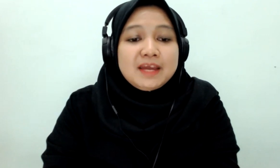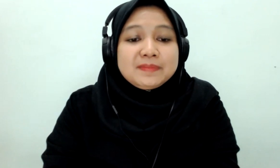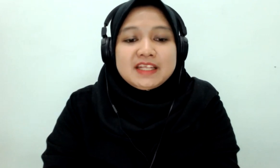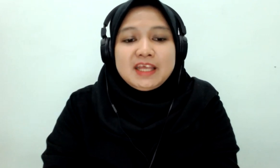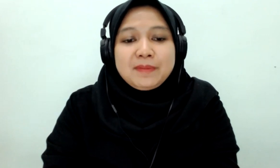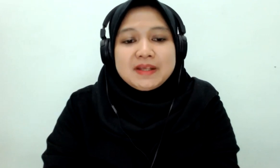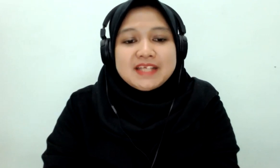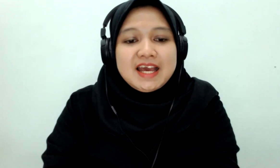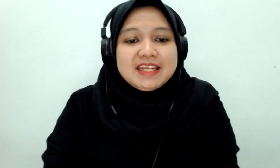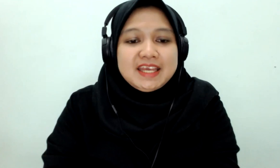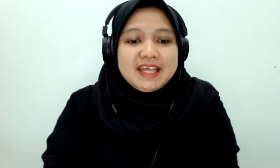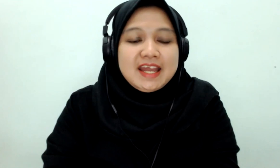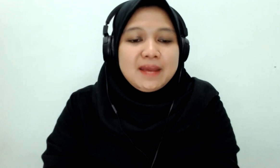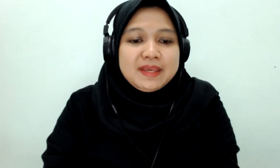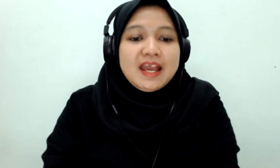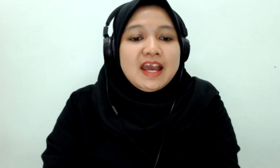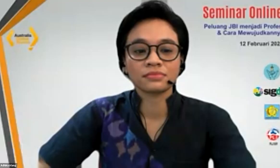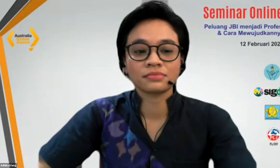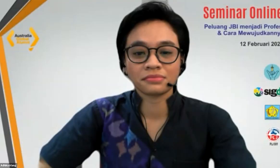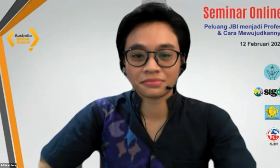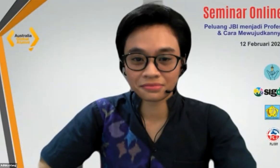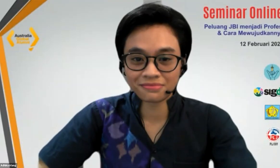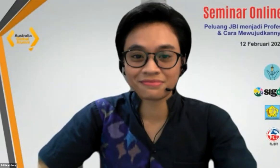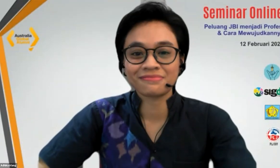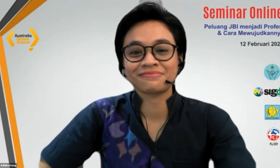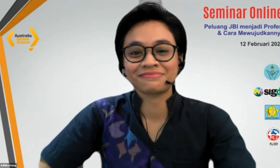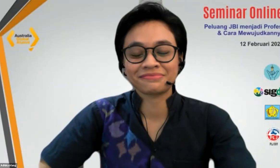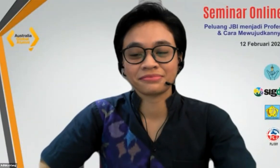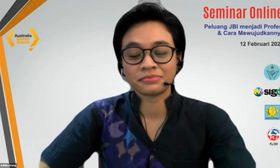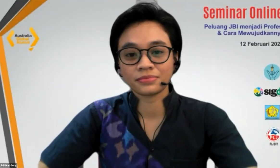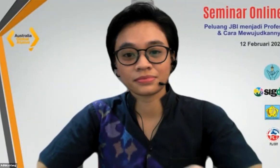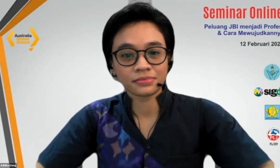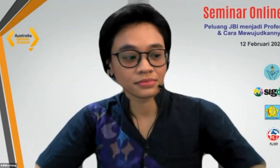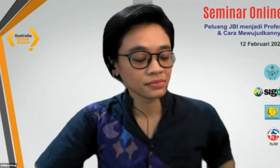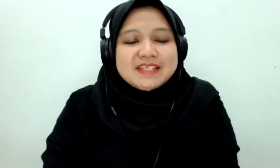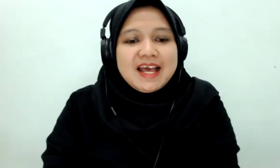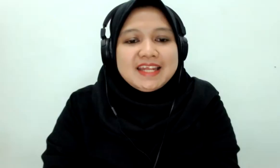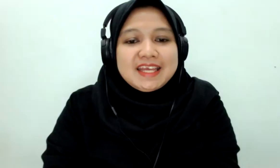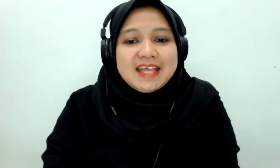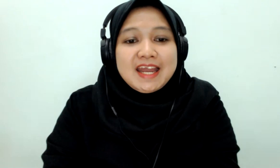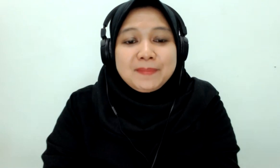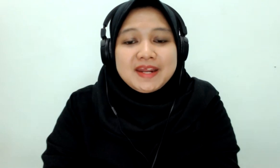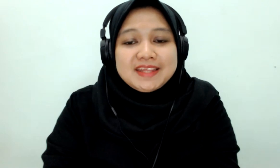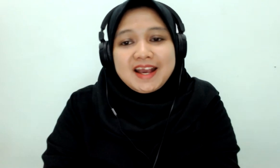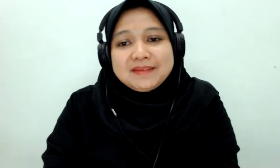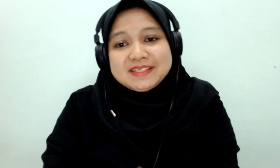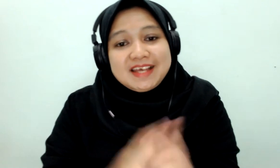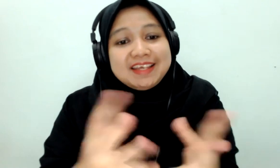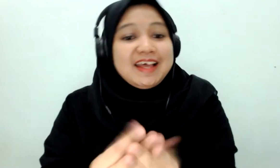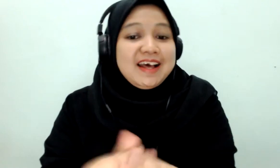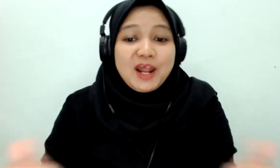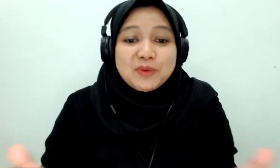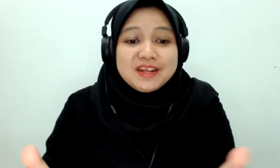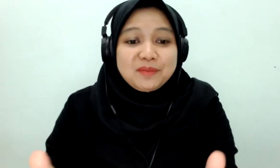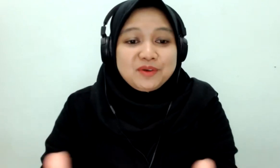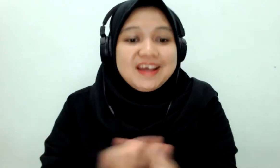menyelesaikan setiap permasalahan yang kita hadapi dengan kolaborasi yang kuat semua permasalahan yang kita hadapi nanti akan